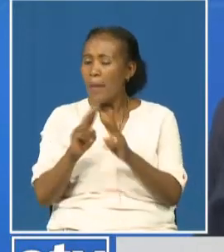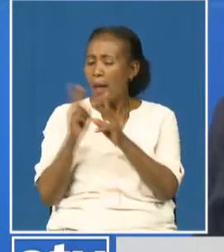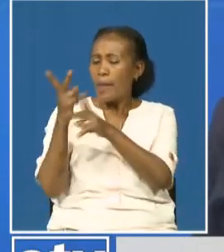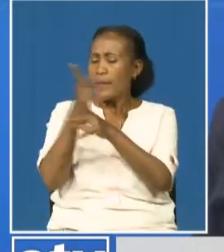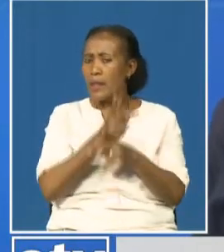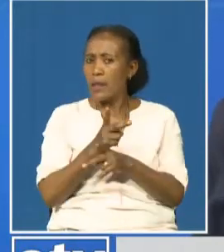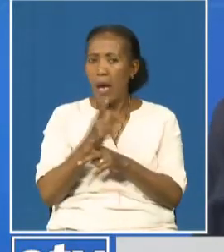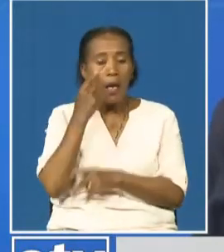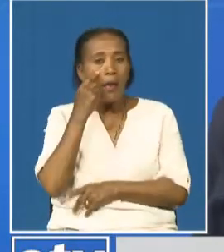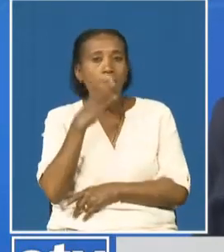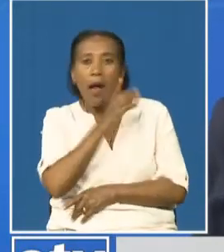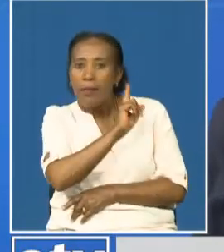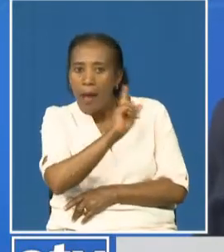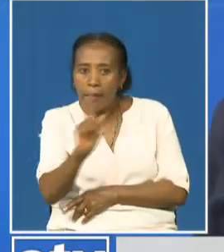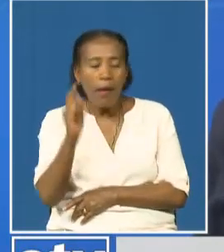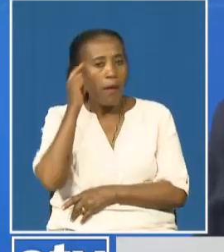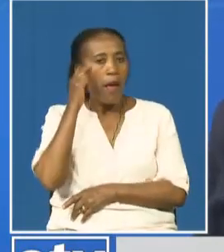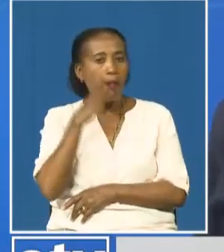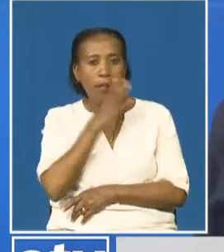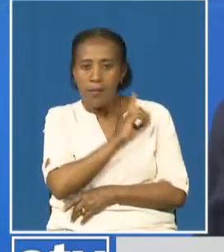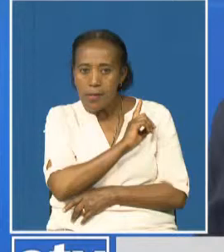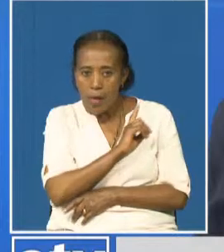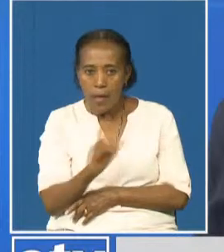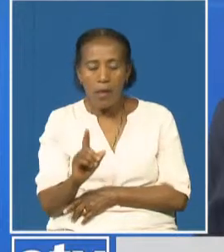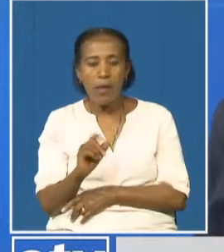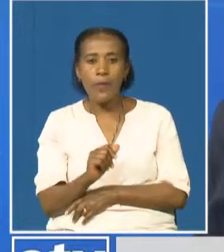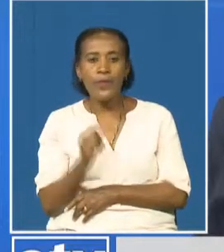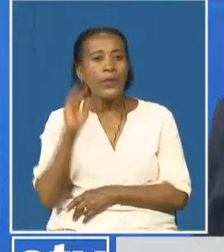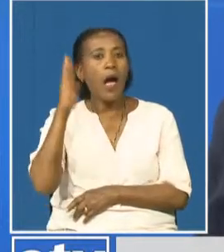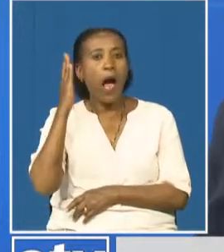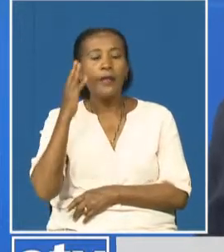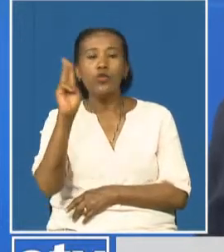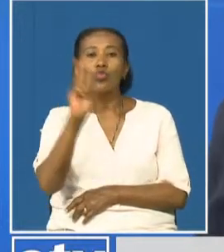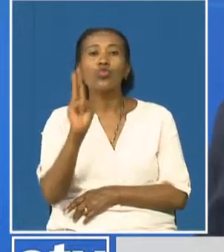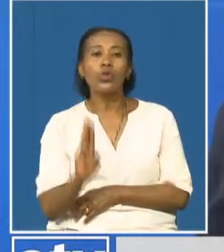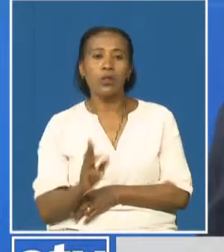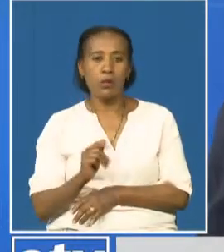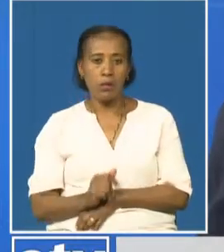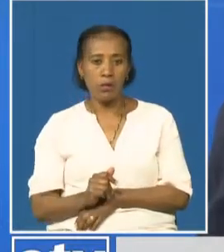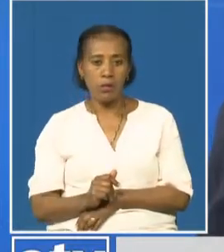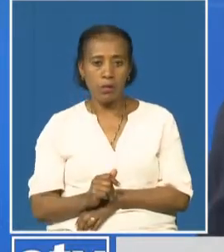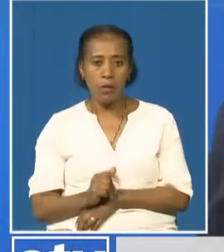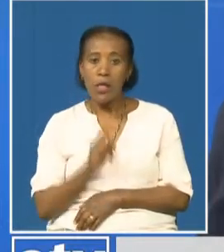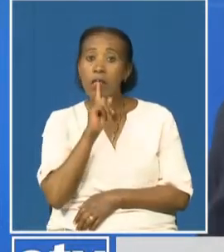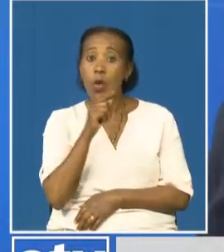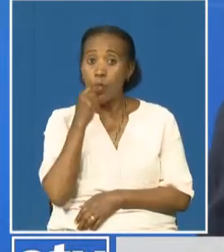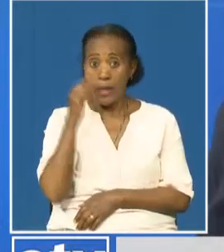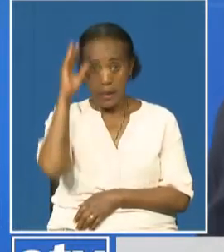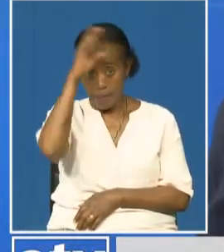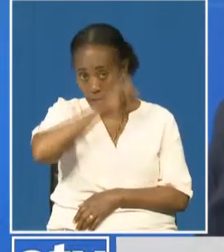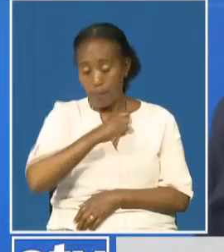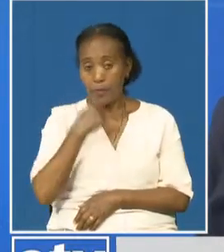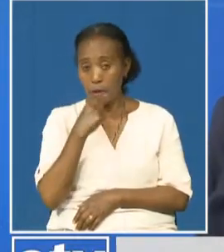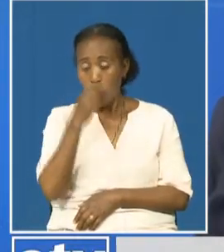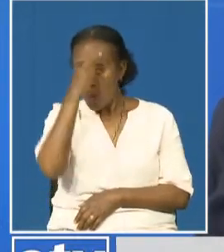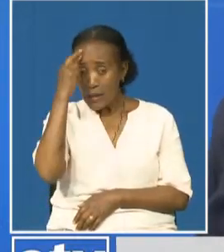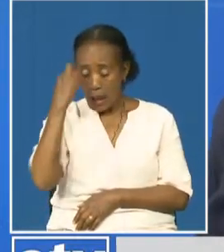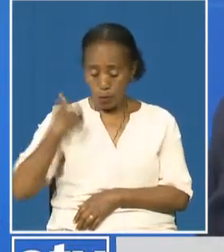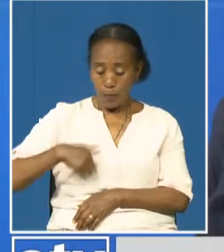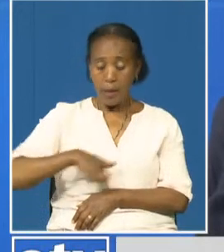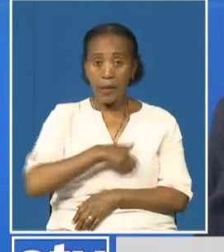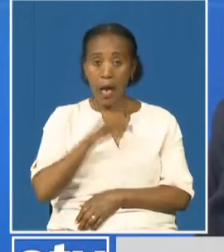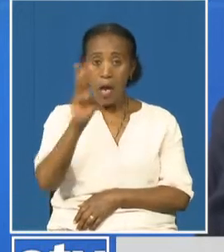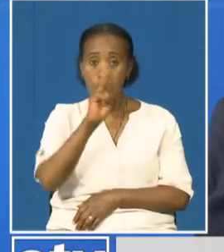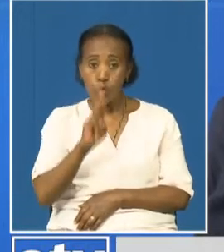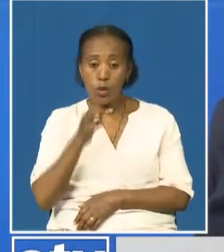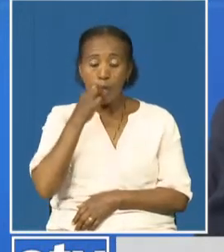ጥንቃቄ ያልታየ ያልታሰበ አይነት ሱስ ነው ብዬ ስለምገምት ነው። ምክንያቱም እኛ